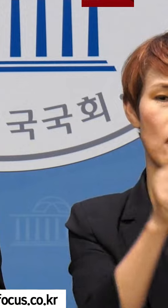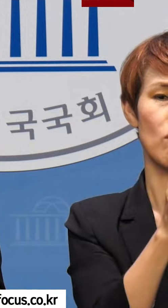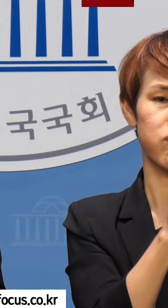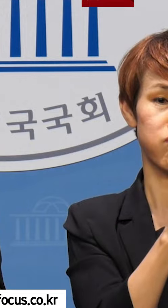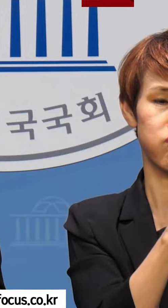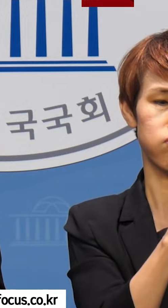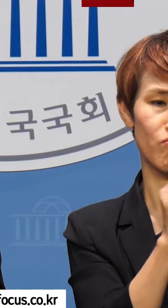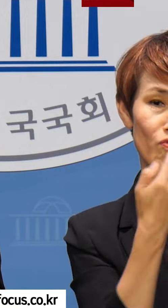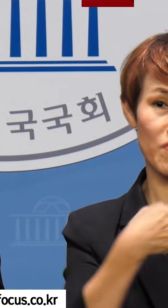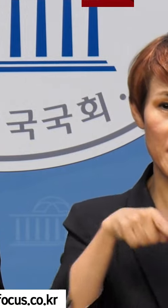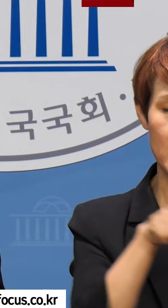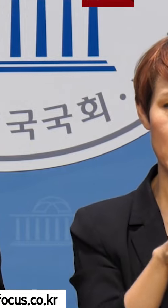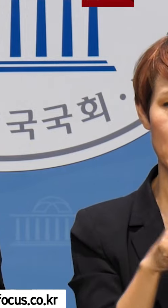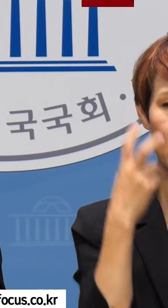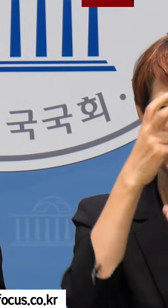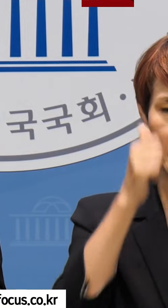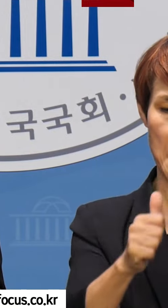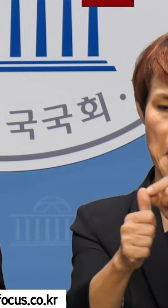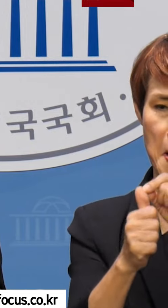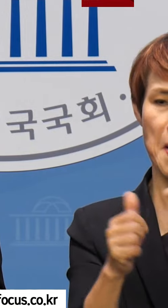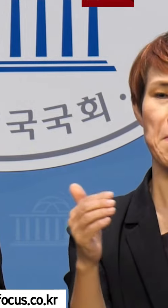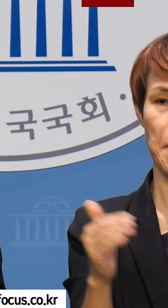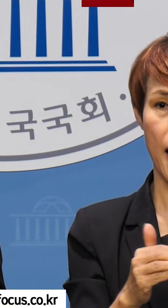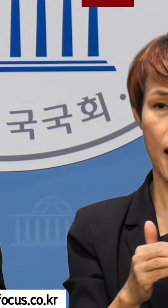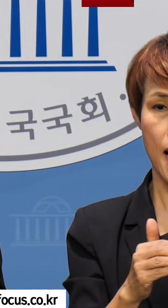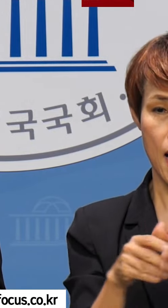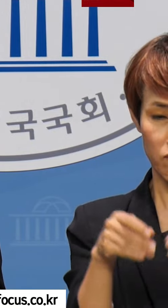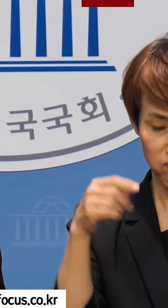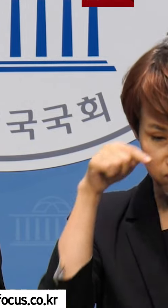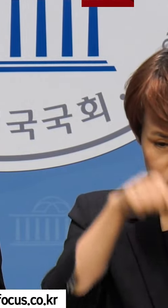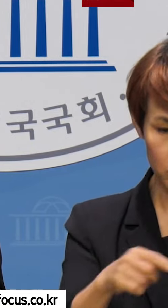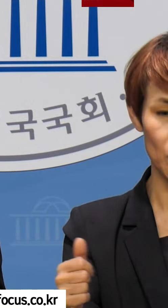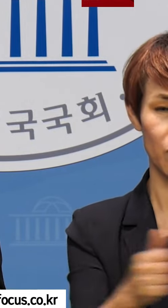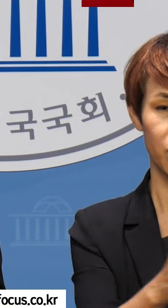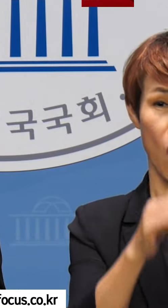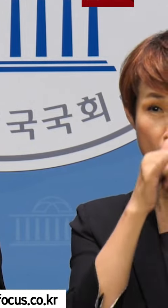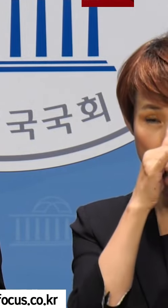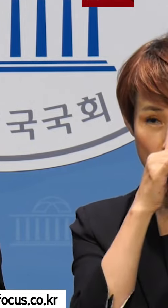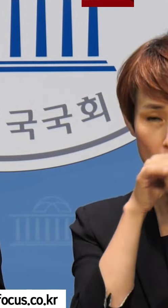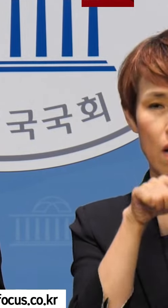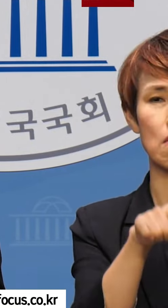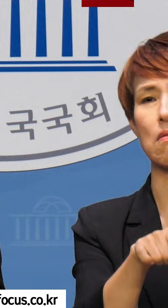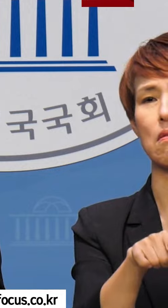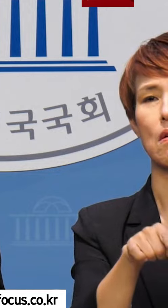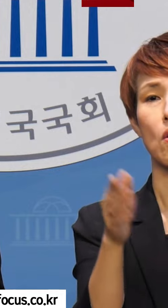방 검단으로 채워놓고 실무을 임한다고 해서